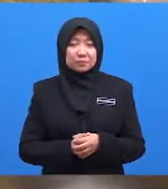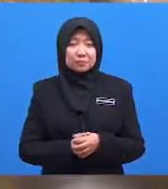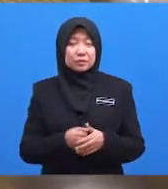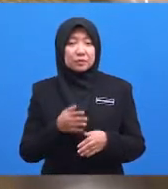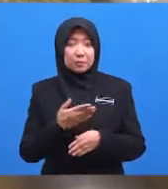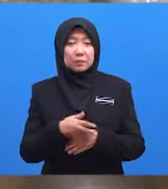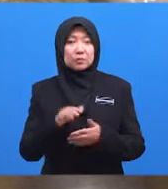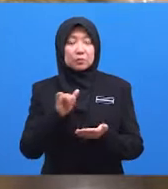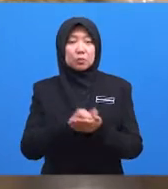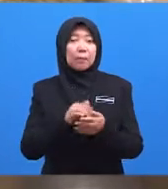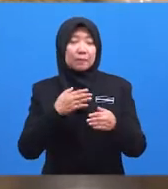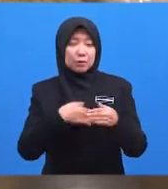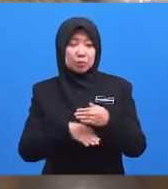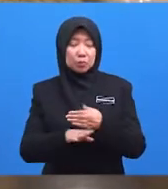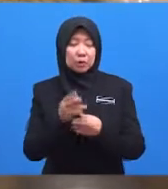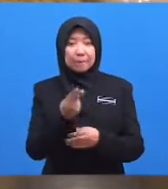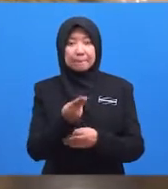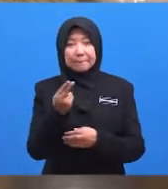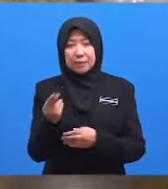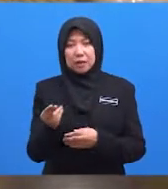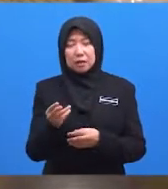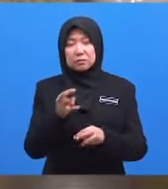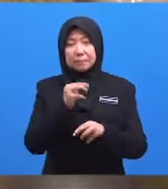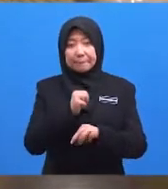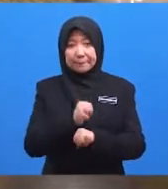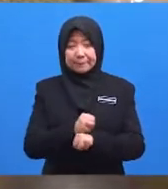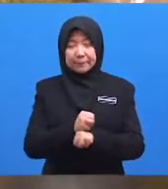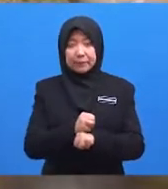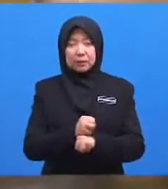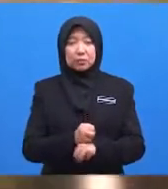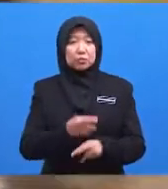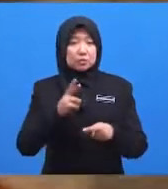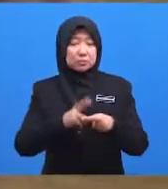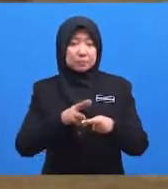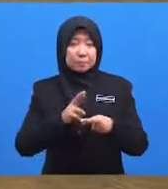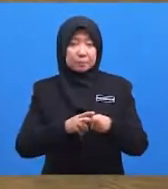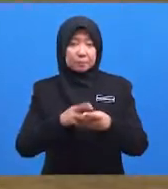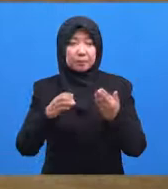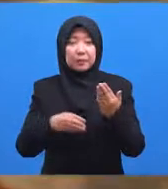Kemudian, masukkan bahan perap iaitu rempah campuran.